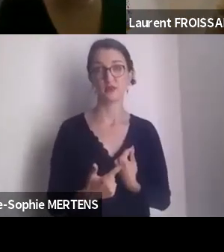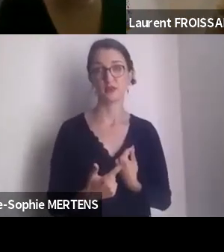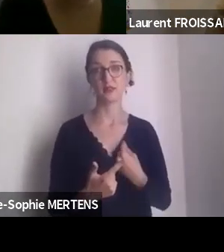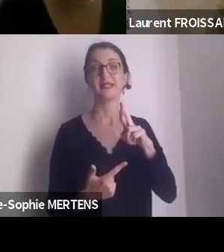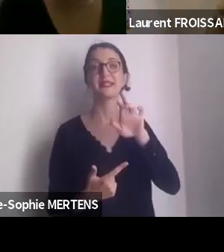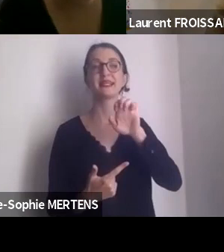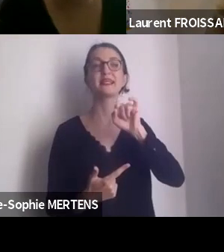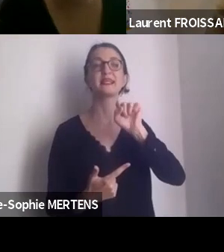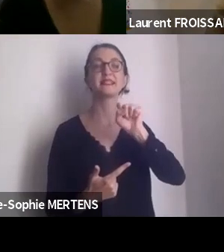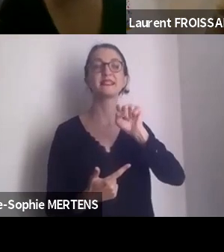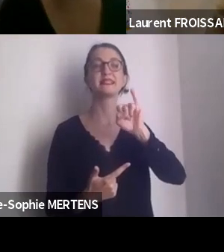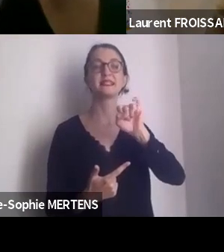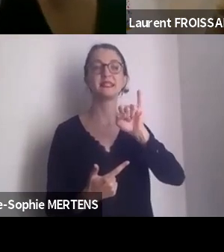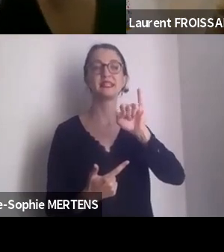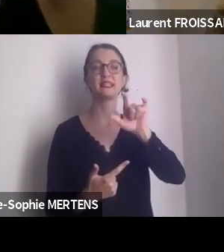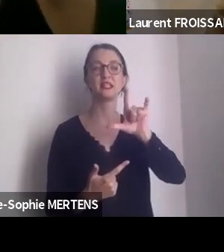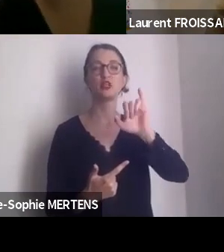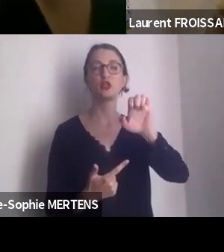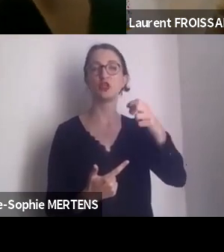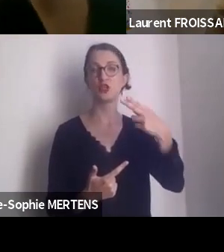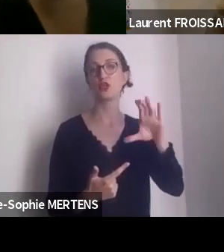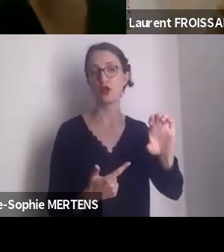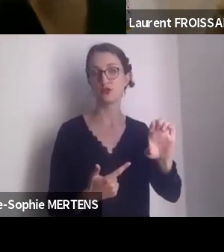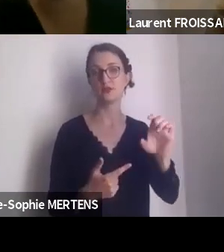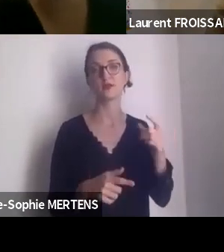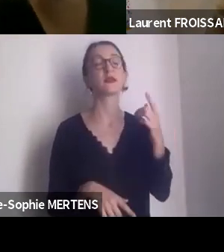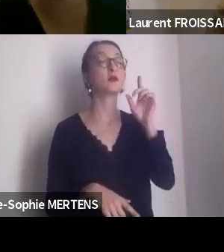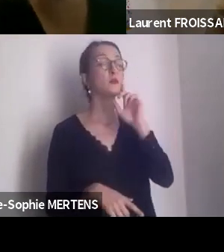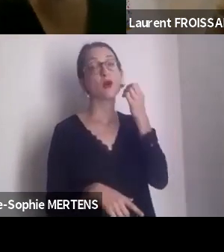idée, parfois l'entourage, les amis, la famille